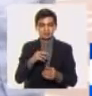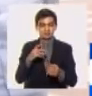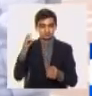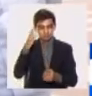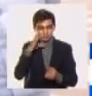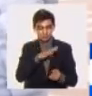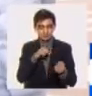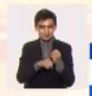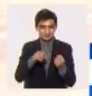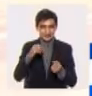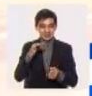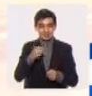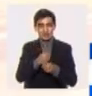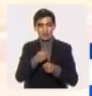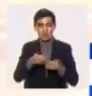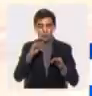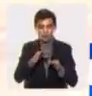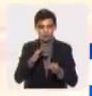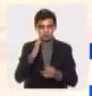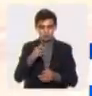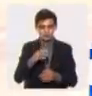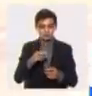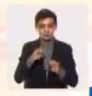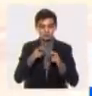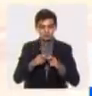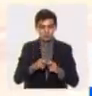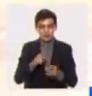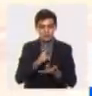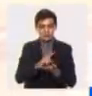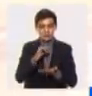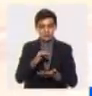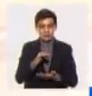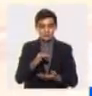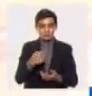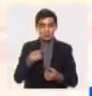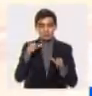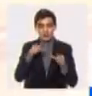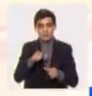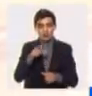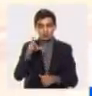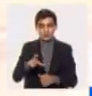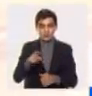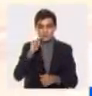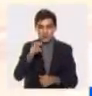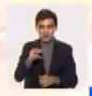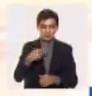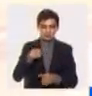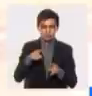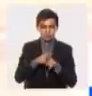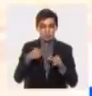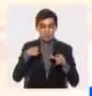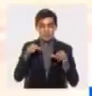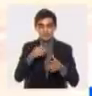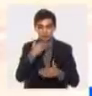характера с применением насилия». Мы служебную проверку проведем. Мы не вправе обвинять людей. Но